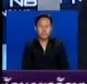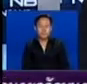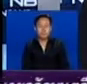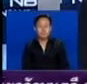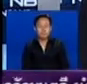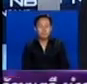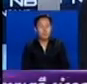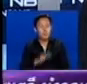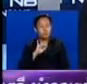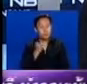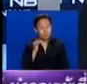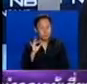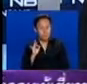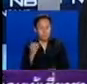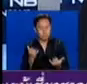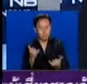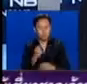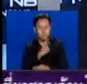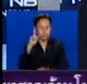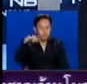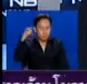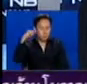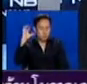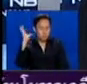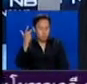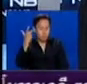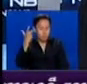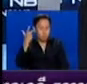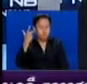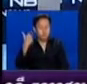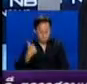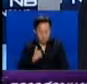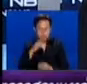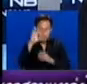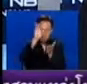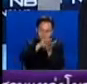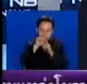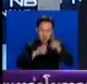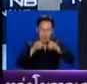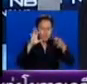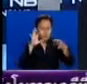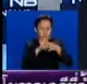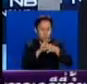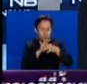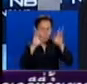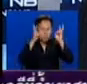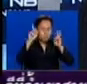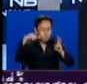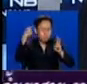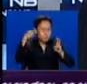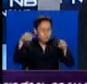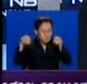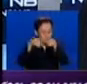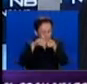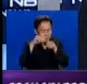ในวันจันทร์ที่8มีนาคมนี้จะเป็นวันสตรีสากลด้วยนะคะมีการเผยผลสำรวจความคิดเห็นของประชาชนค่ะในโอกาสที่ใก